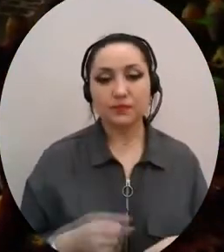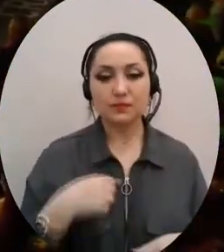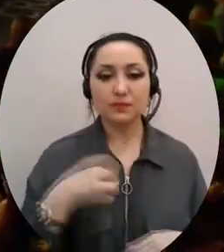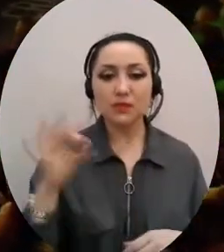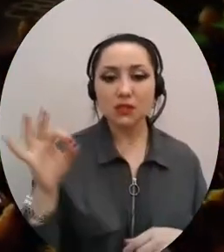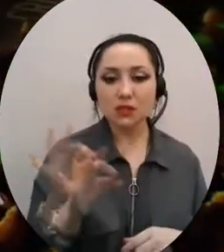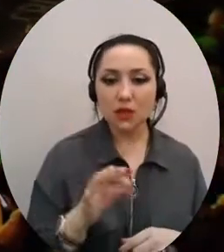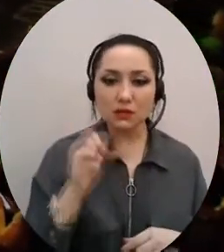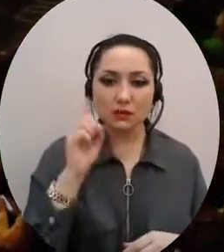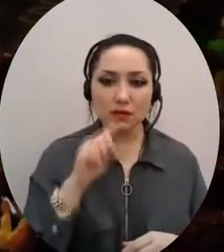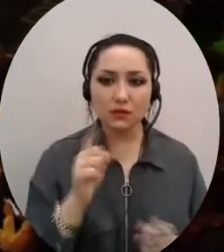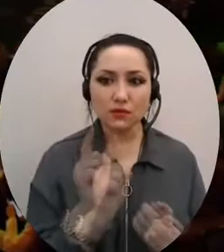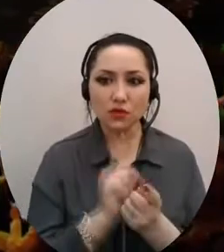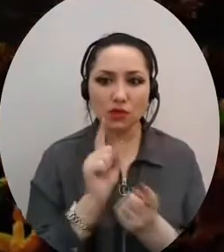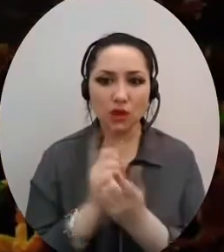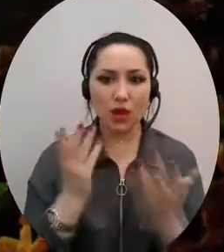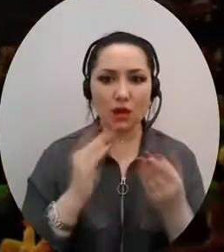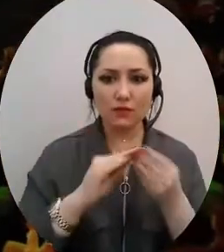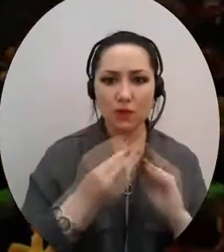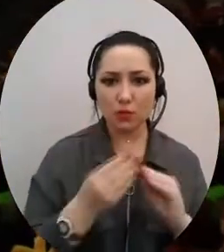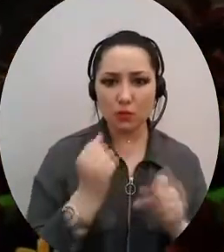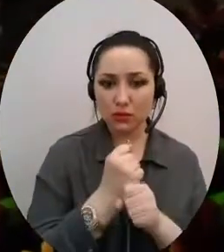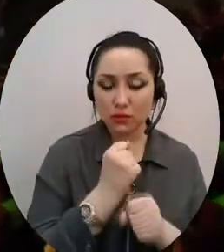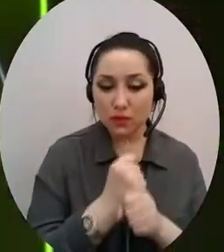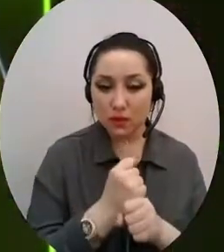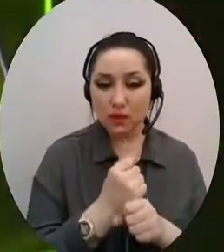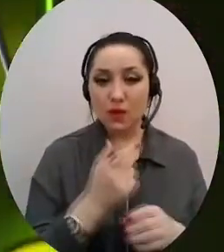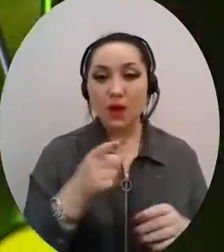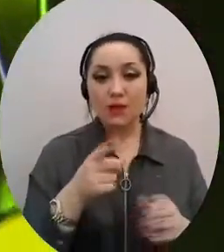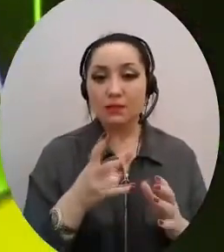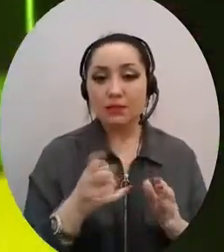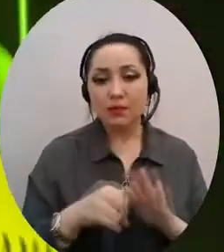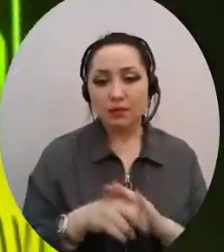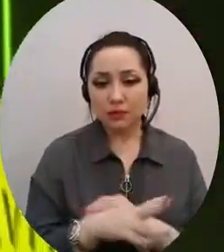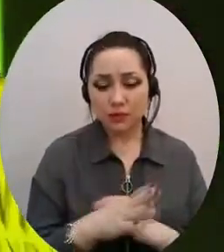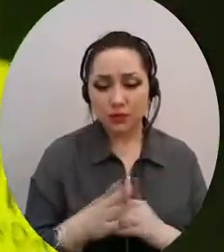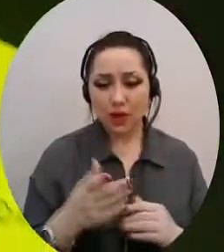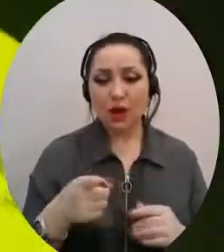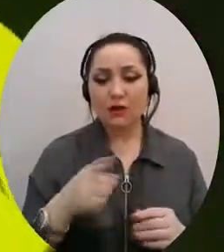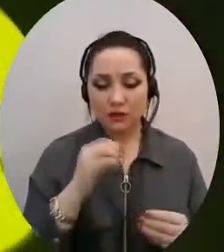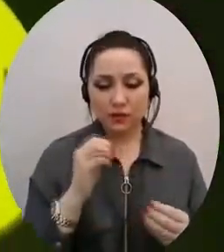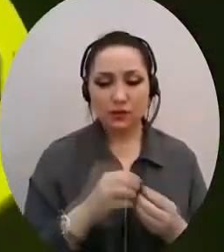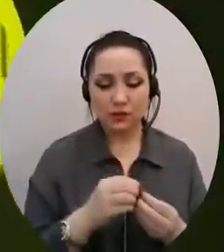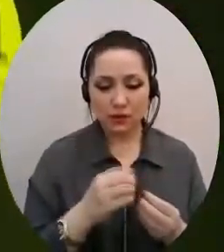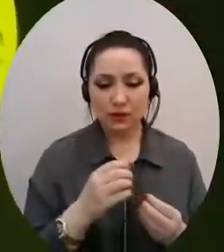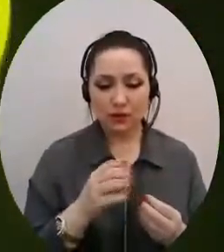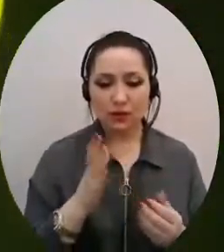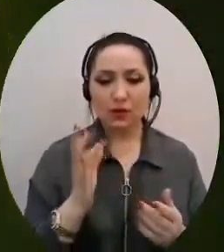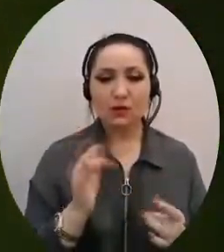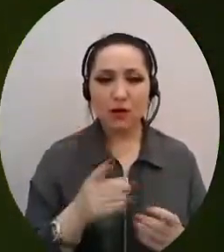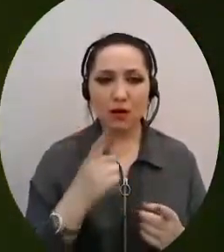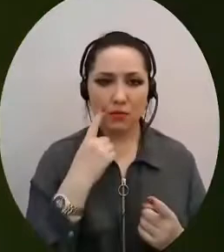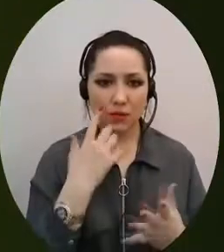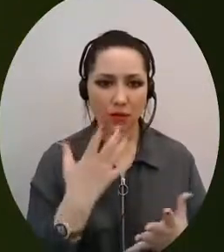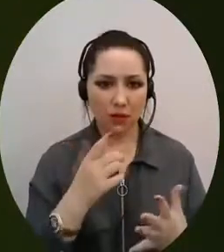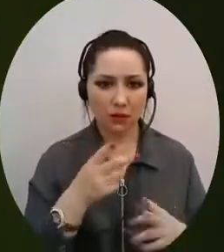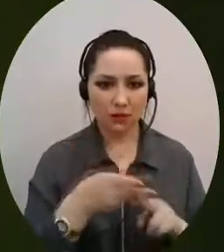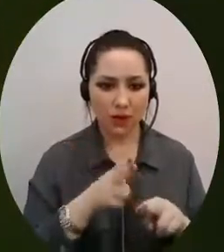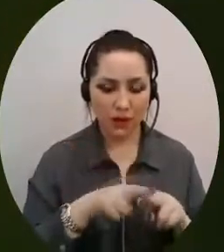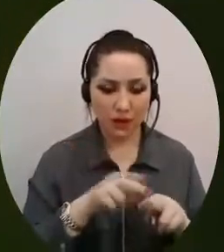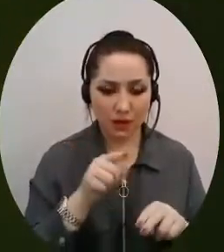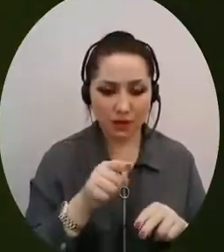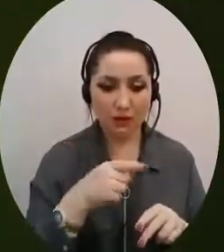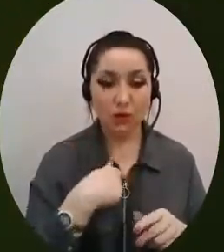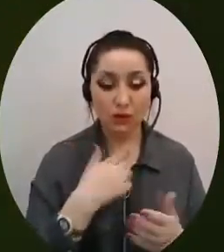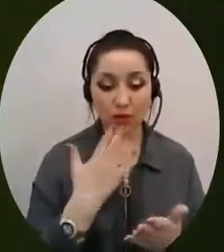очень встречаем какие-то проблемы в работе. Да, они неизбежны, они всегда будут. Вопрос только того, как мы реагируем на это. И у меня